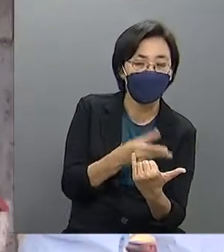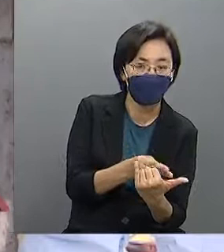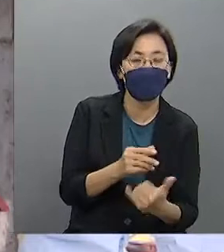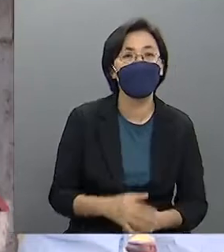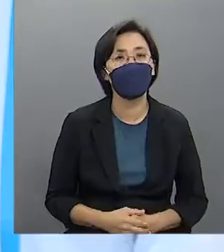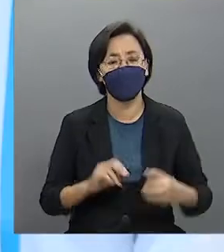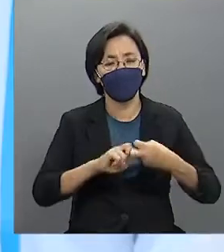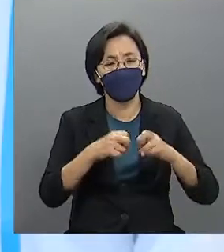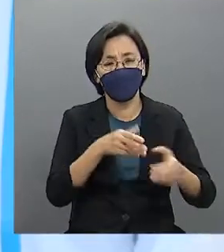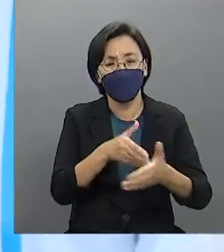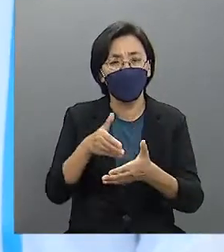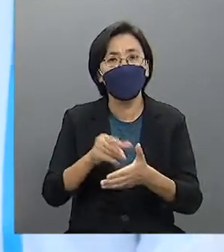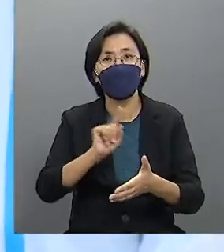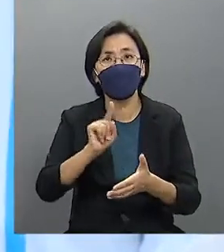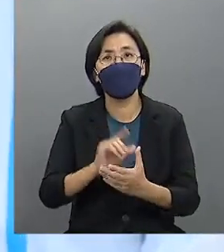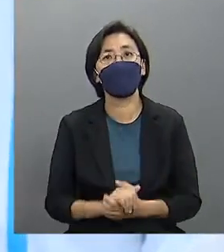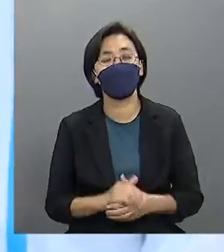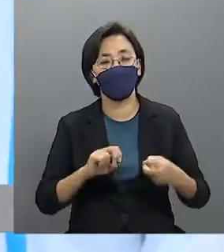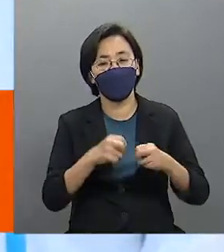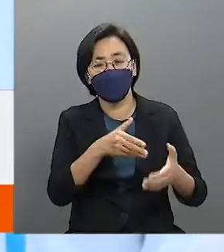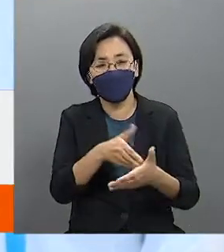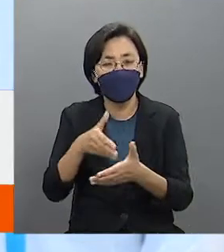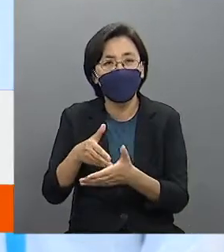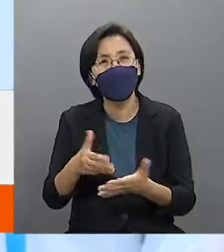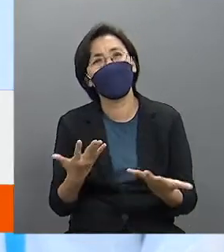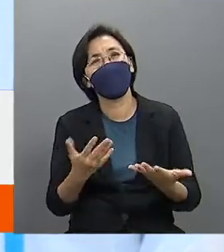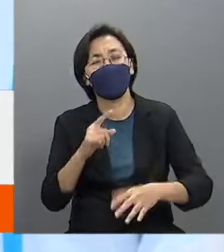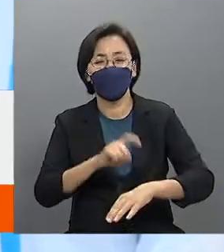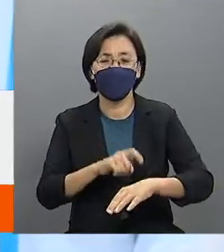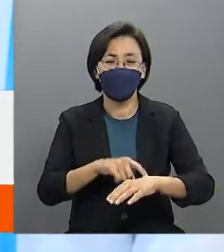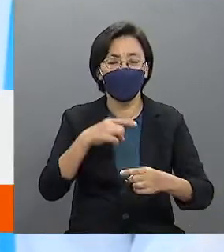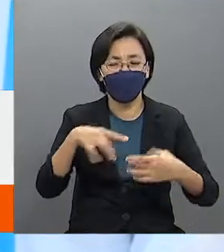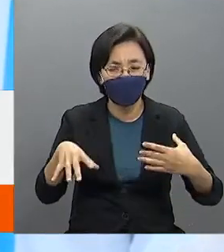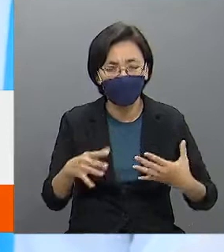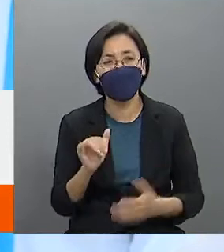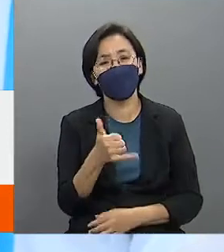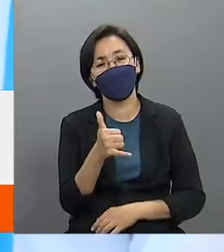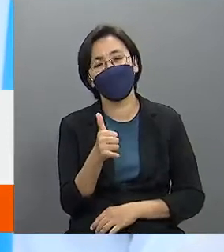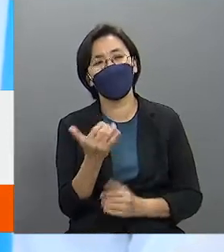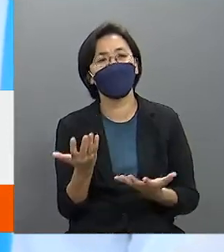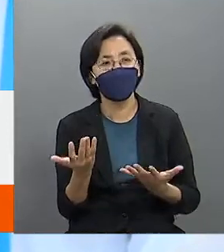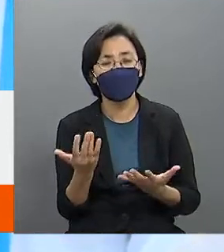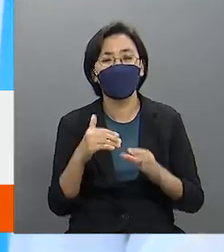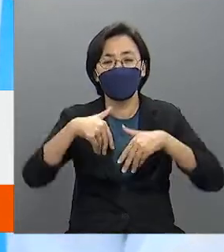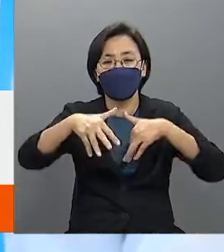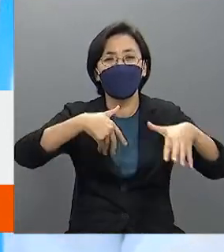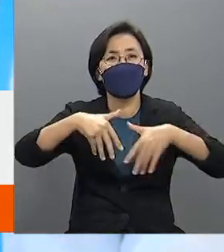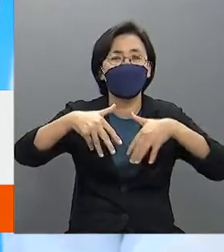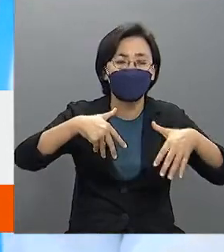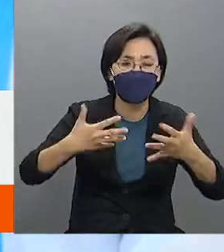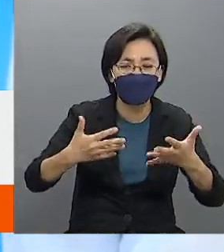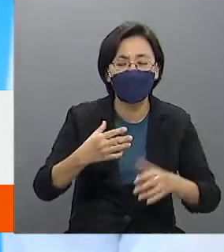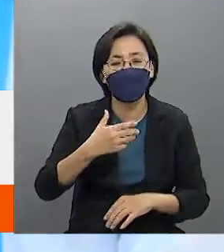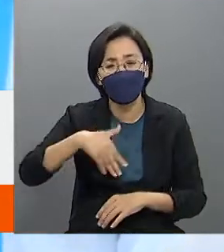ในเรื่องของระยะเวลาอาจจะไม่ตรงช่วงบางทีประชาชนบางท่านอาจจะต้องไปทำมาหากินนะ